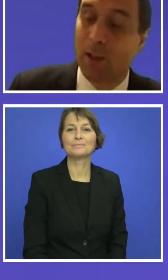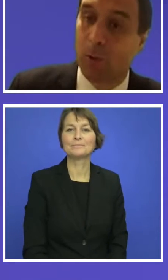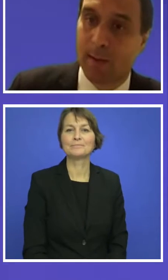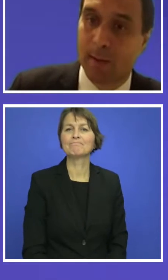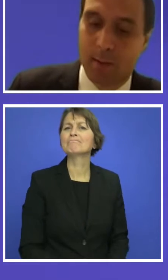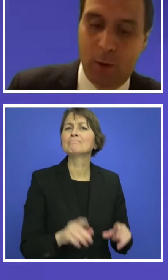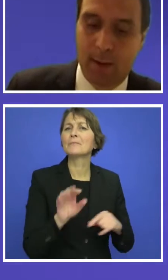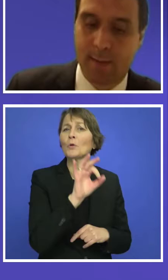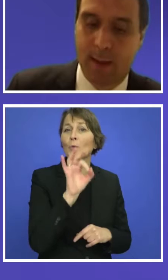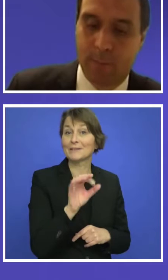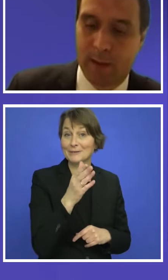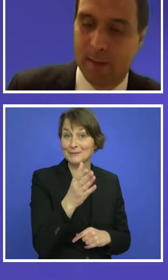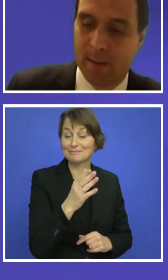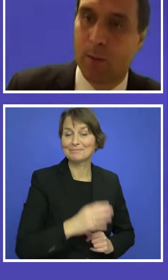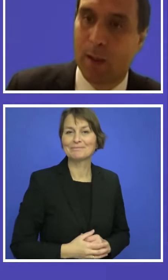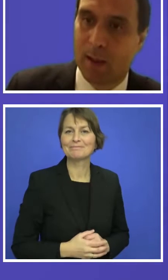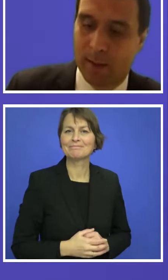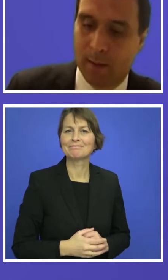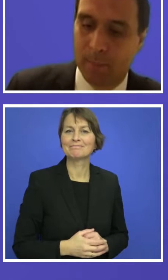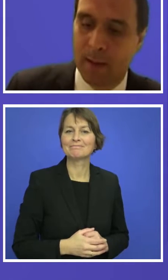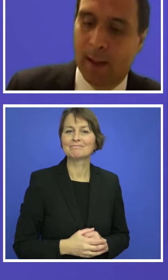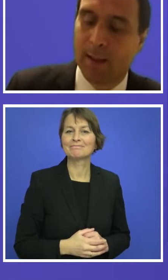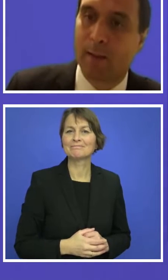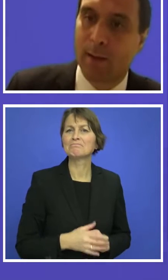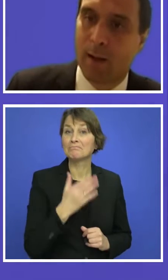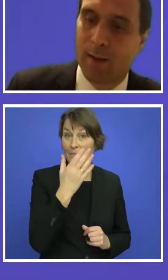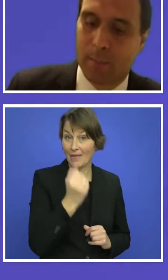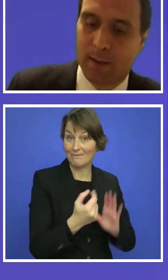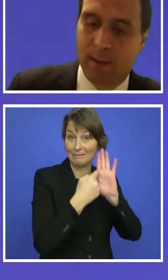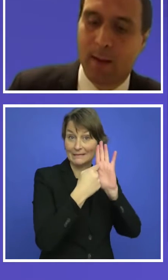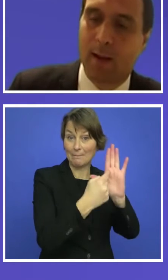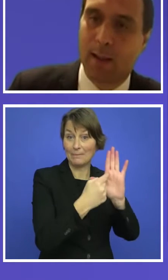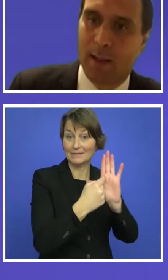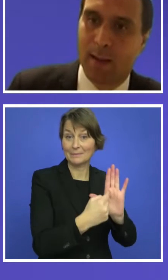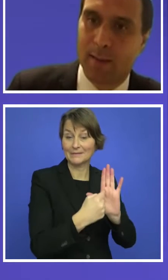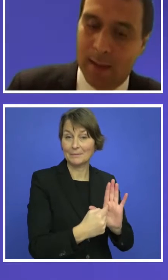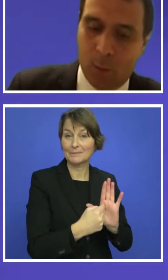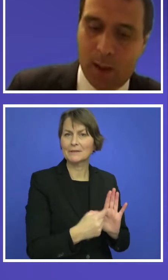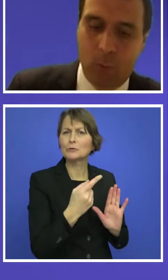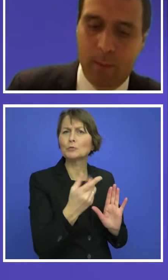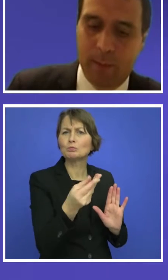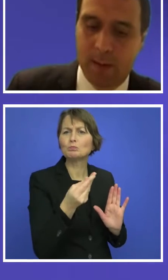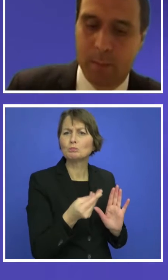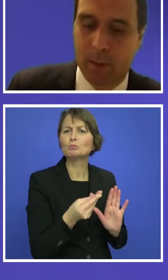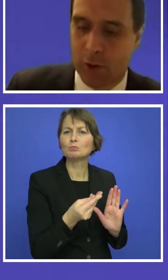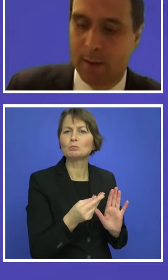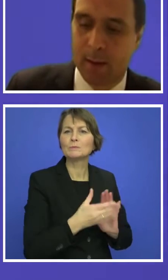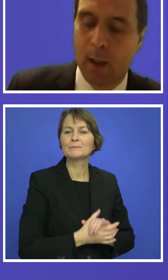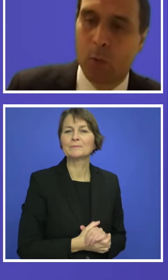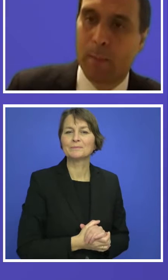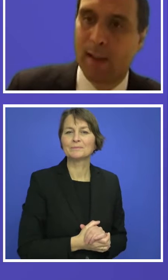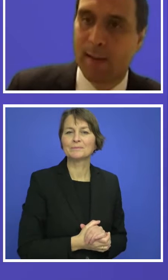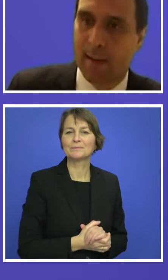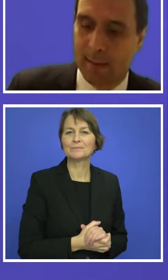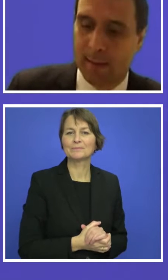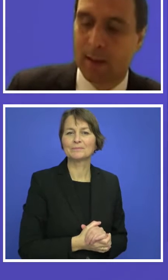you. What are those examples that you can provide us القائمة على النوع أو ما يسمى بالجندر